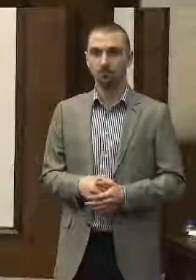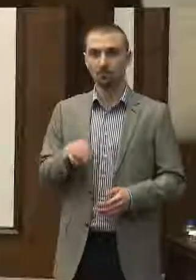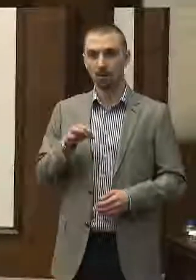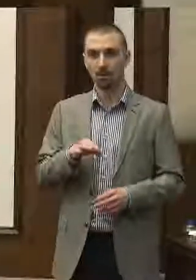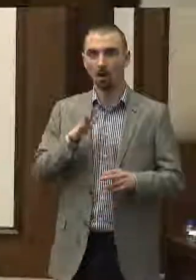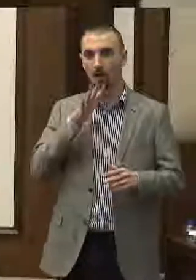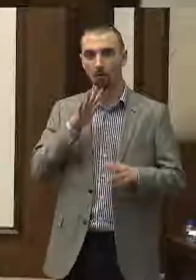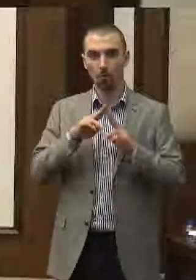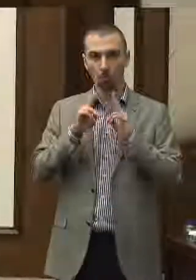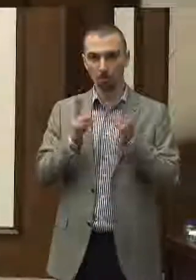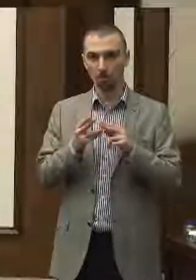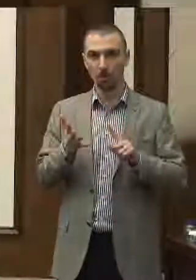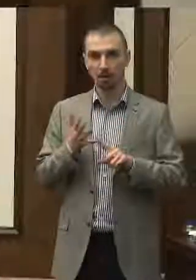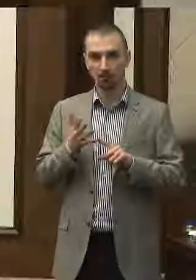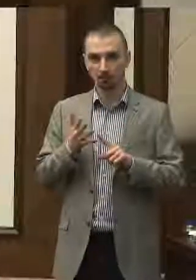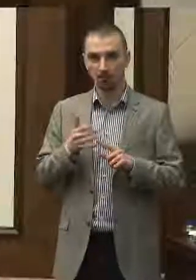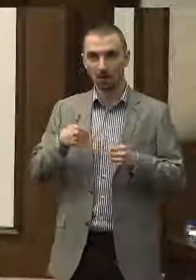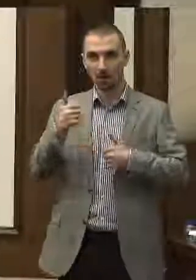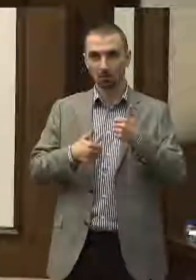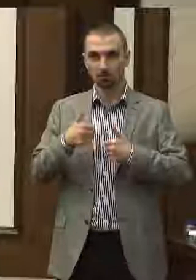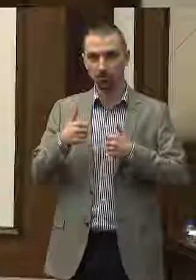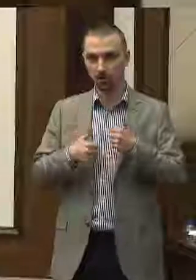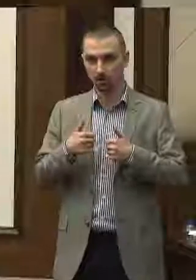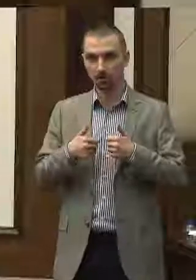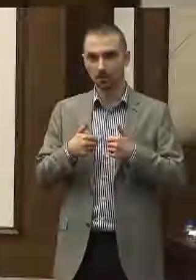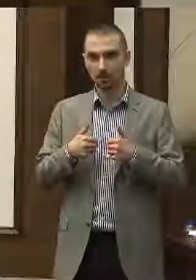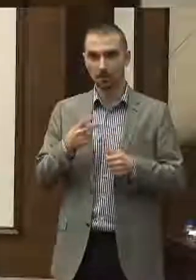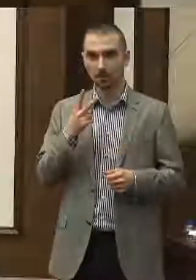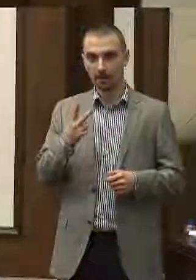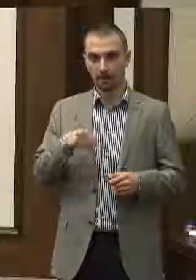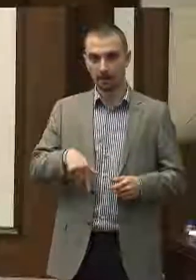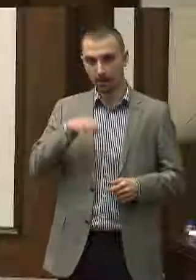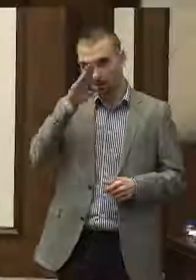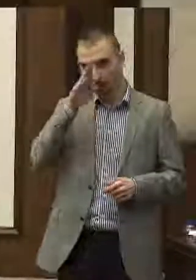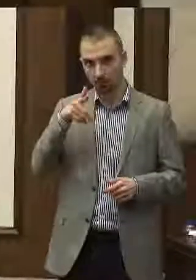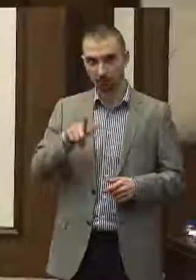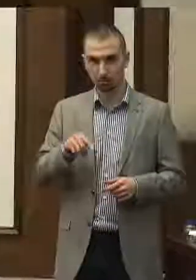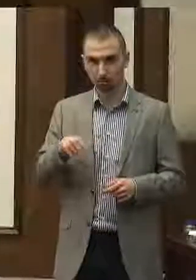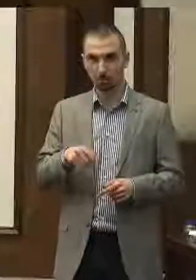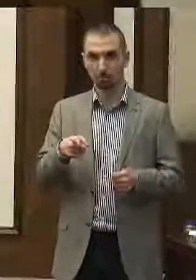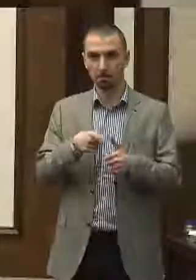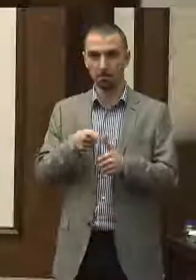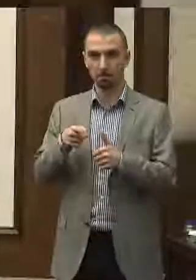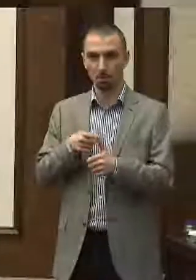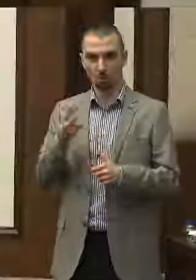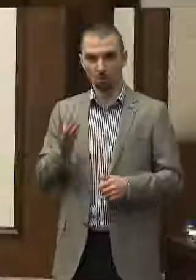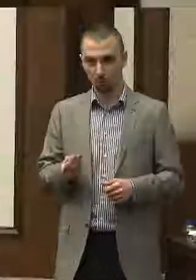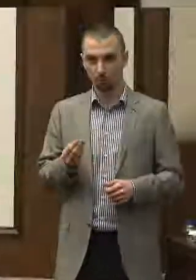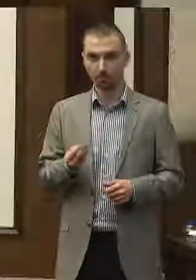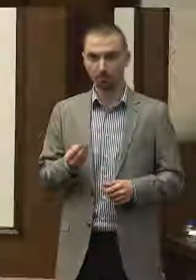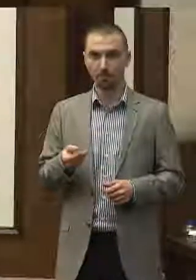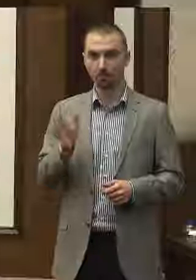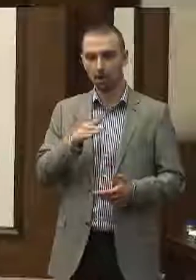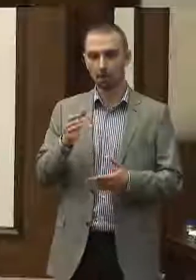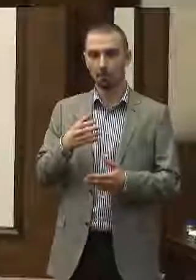Open Uluslararası Karate Yarışması'nda 2 tane İstanbul birinciliği ve 5 tane de derecemiz